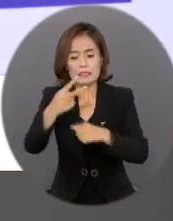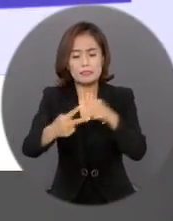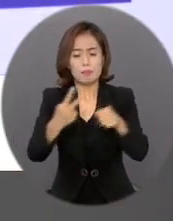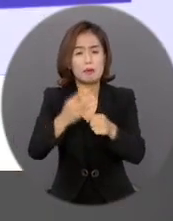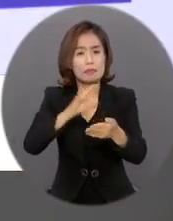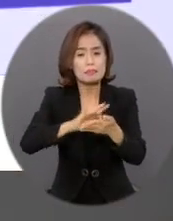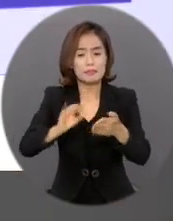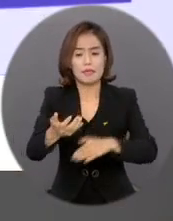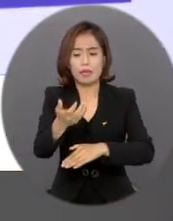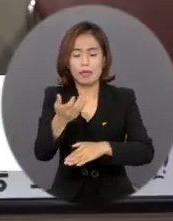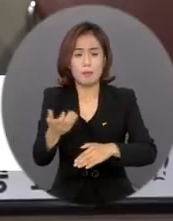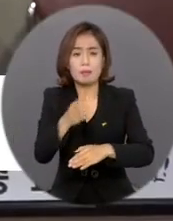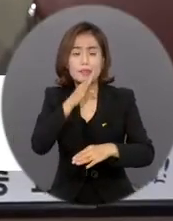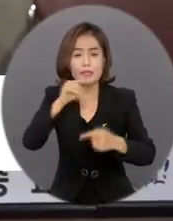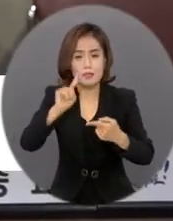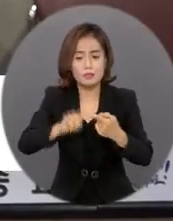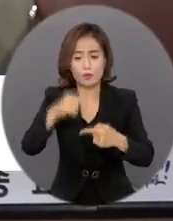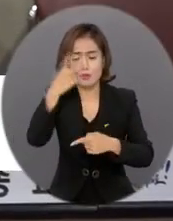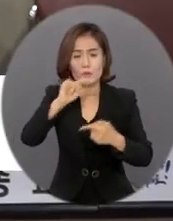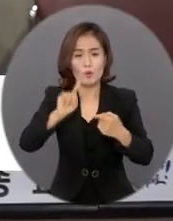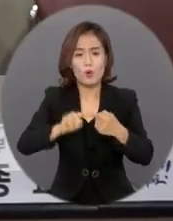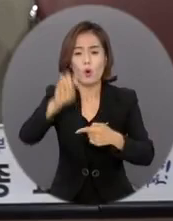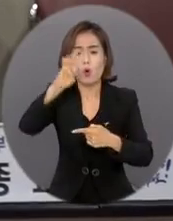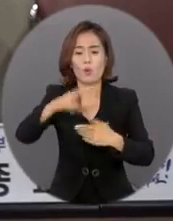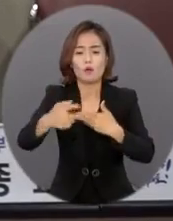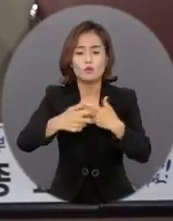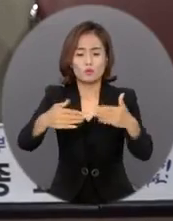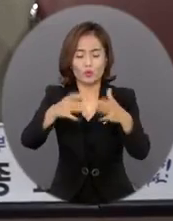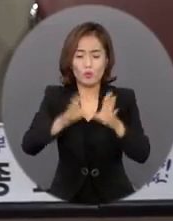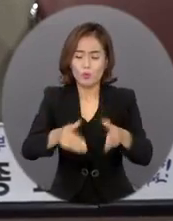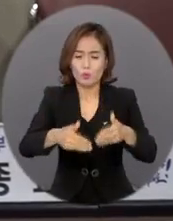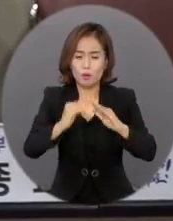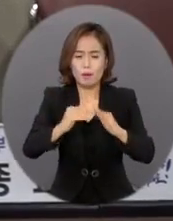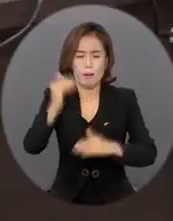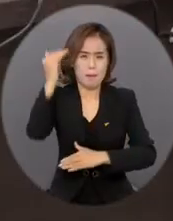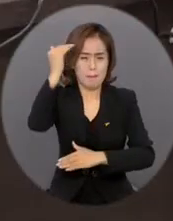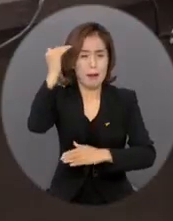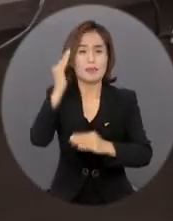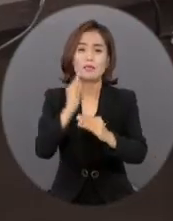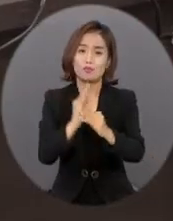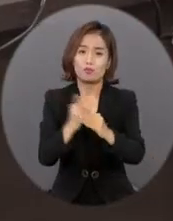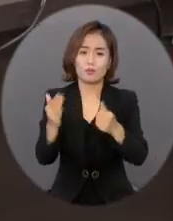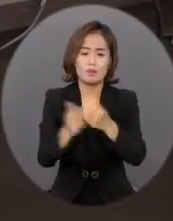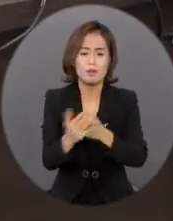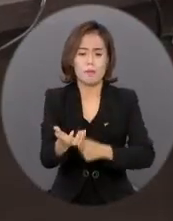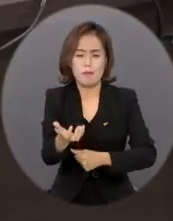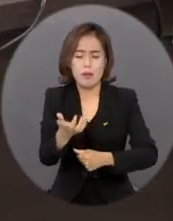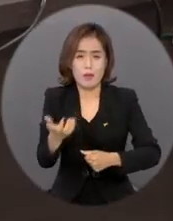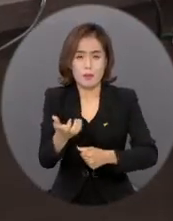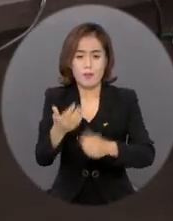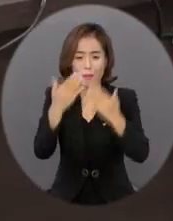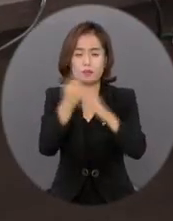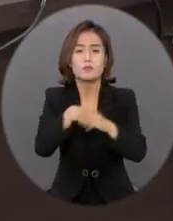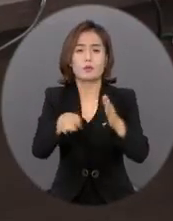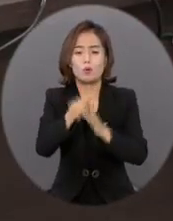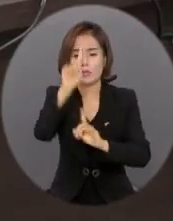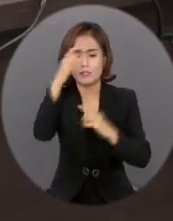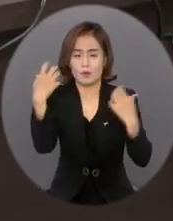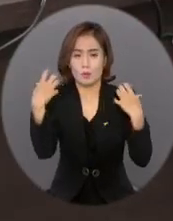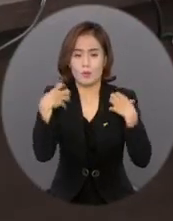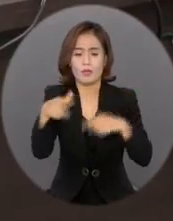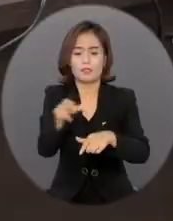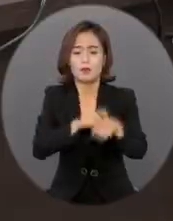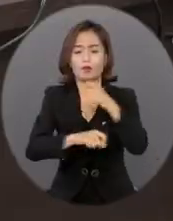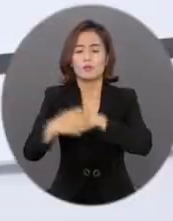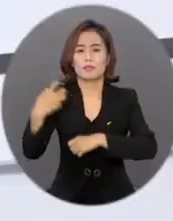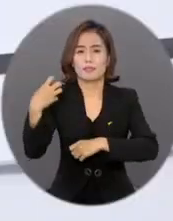소요되는 예비타당성 조사가 광주 의료원 조기 건립의 걸림돌이 되고 있다며 예타 면제를 위한 정부의